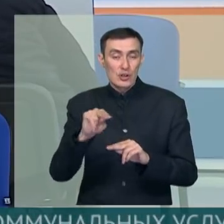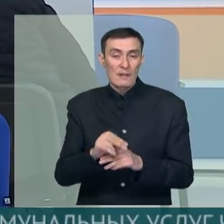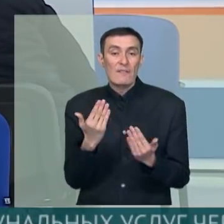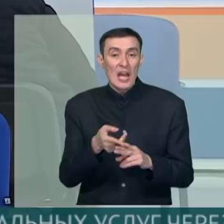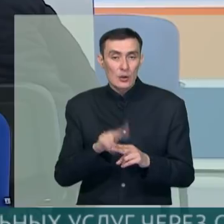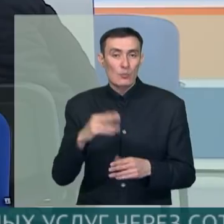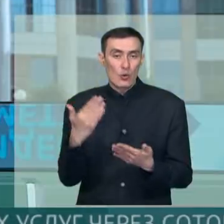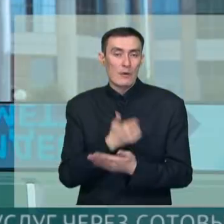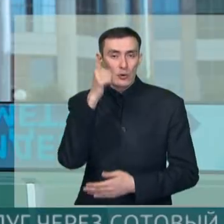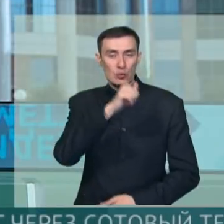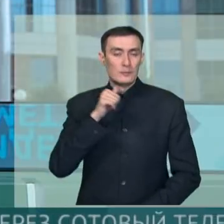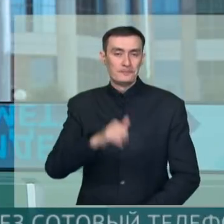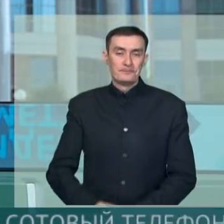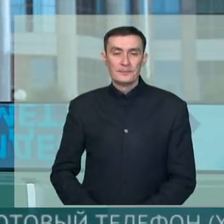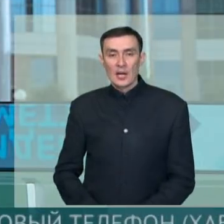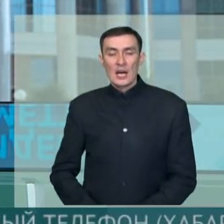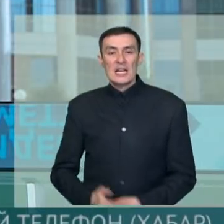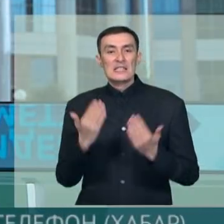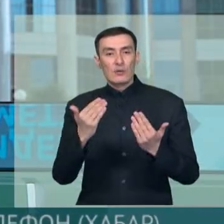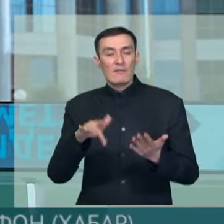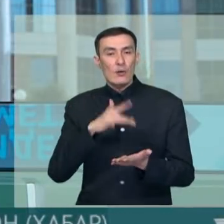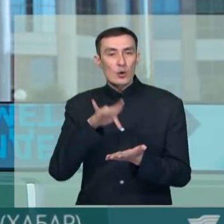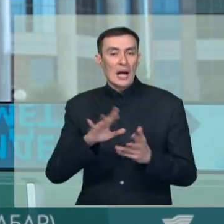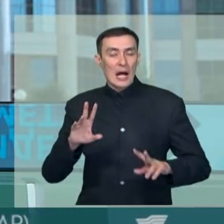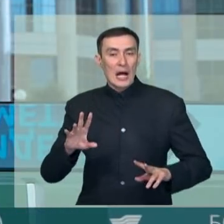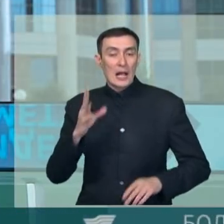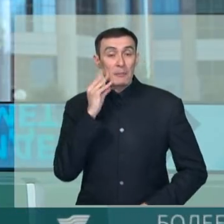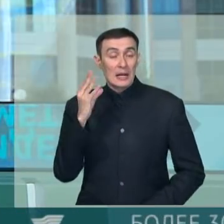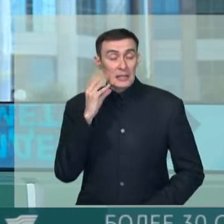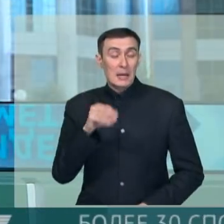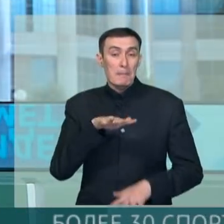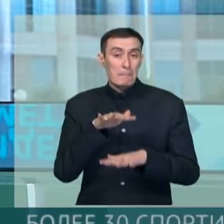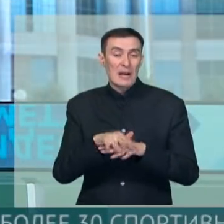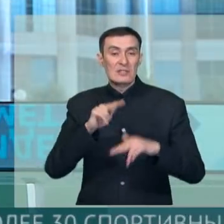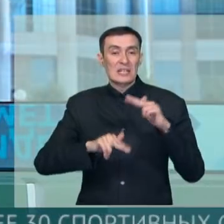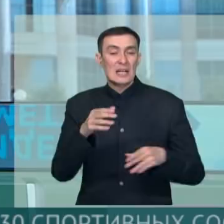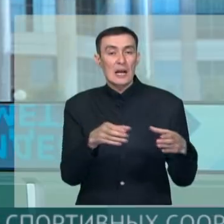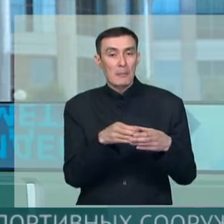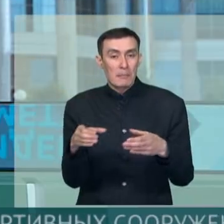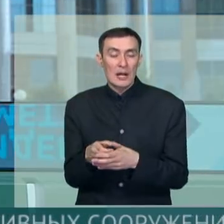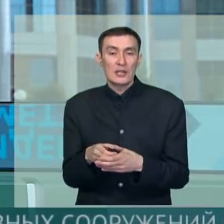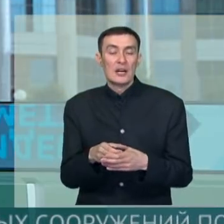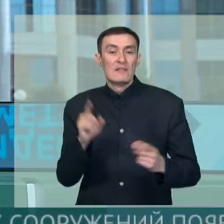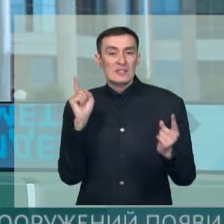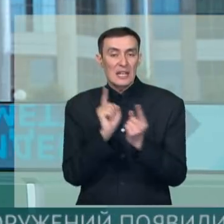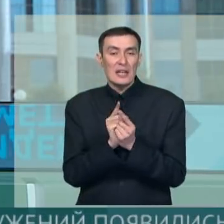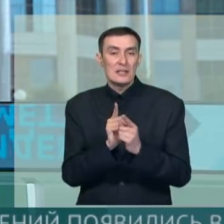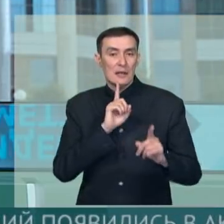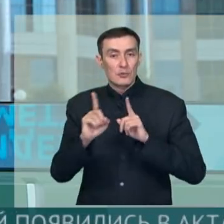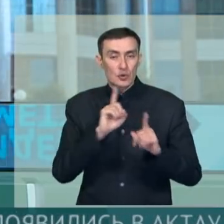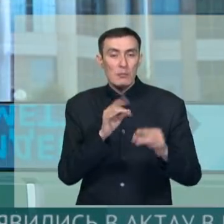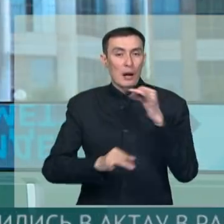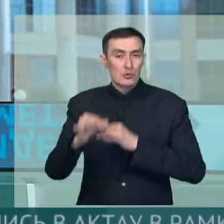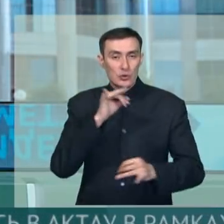текущего года. Сегодня в Алматы представители банков, строительных компаний и риэлторы сели за круглый стол,